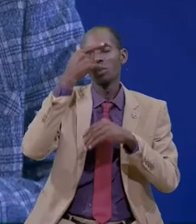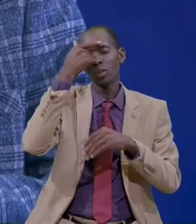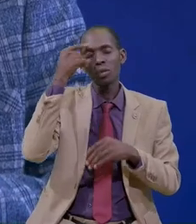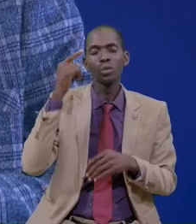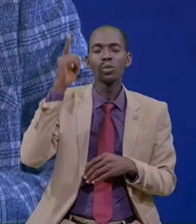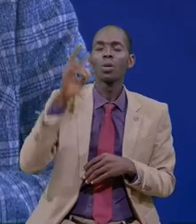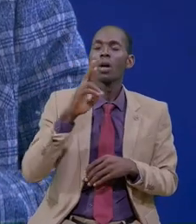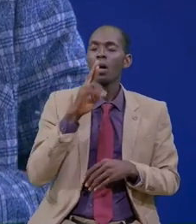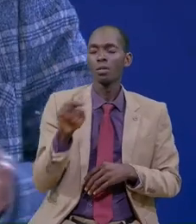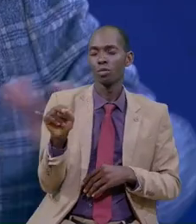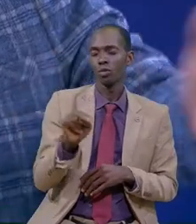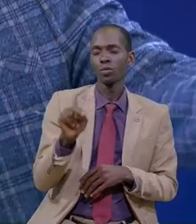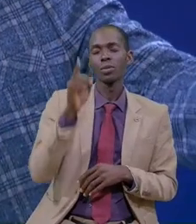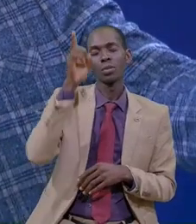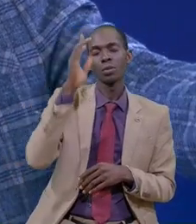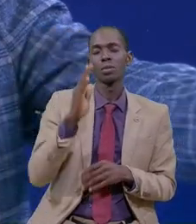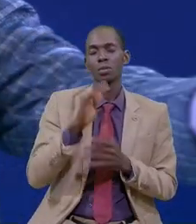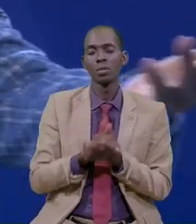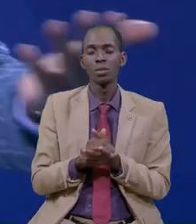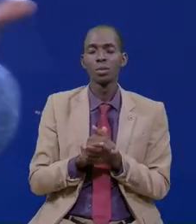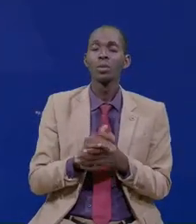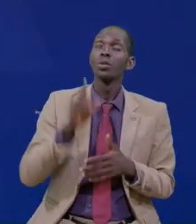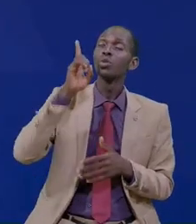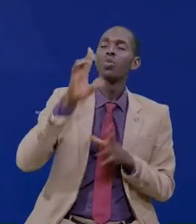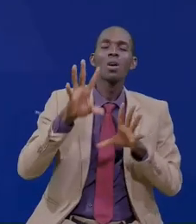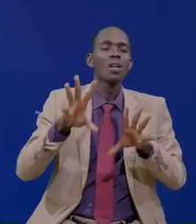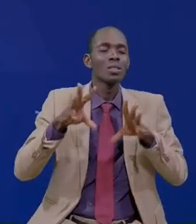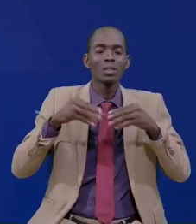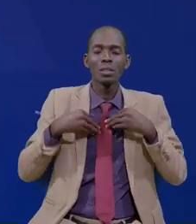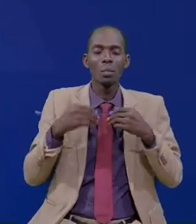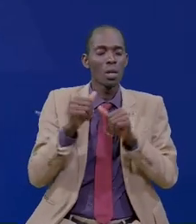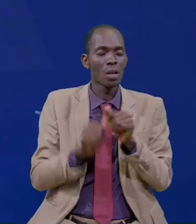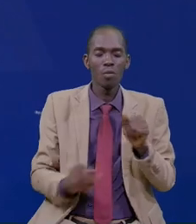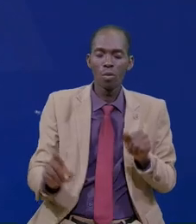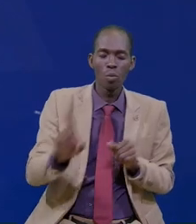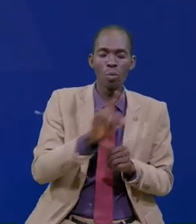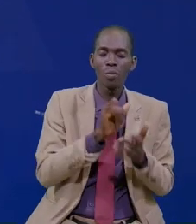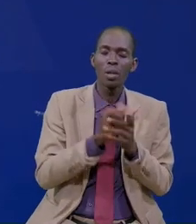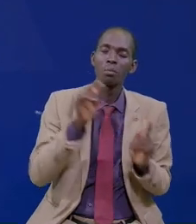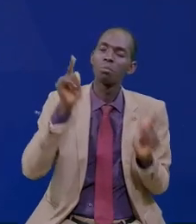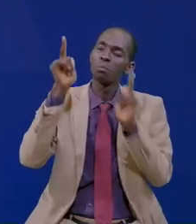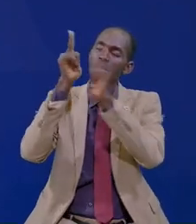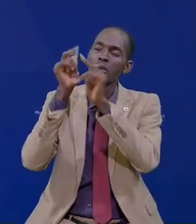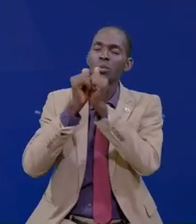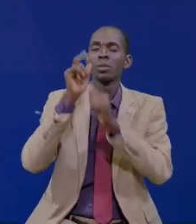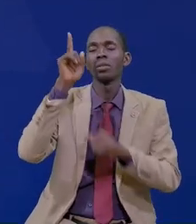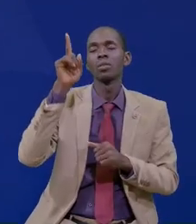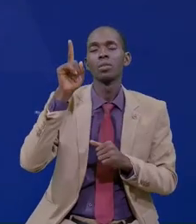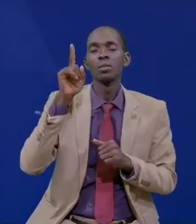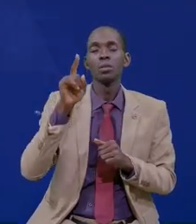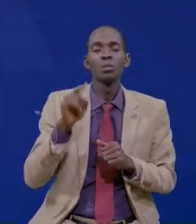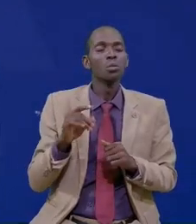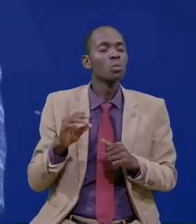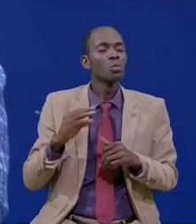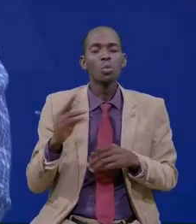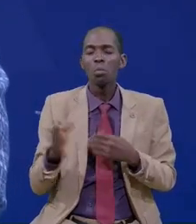impartial. Merci parce que tu es impartial. You accept everyone who comes. Tu acceptes tous ceux qui viennent. Ever deep in the